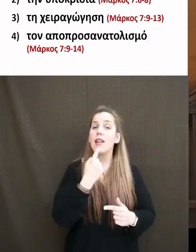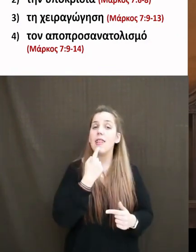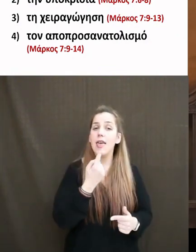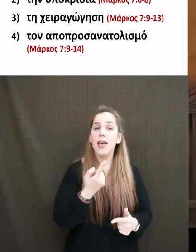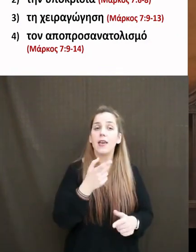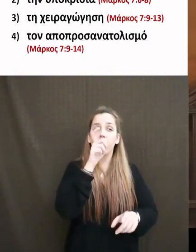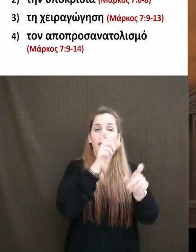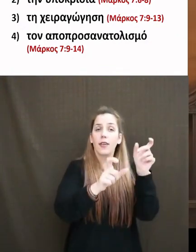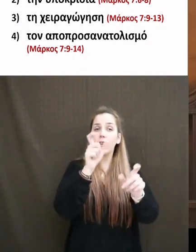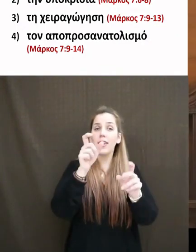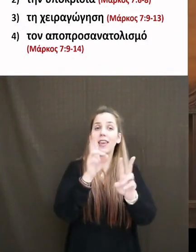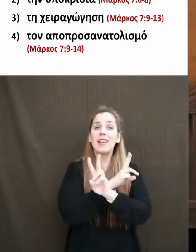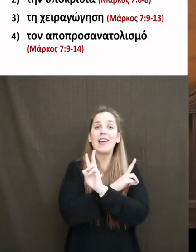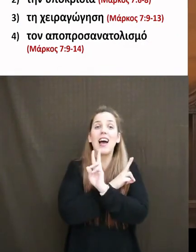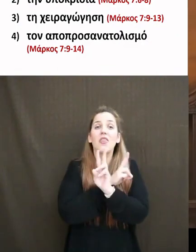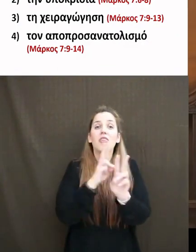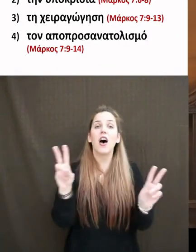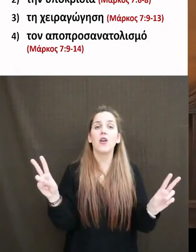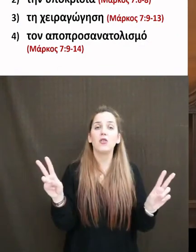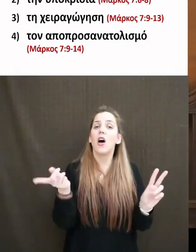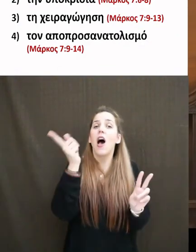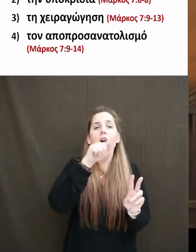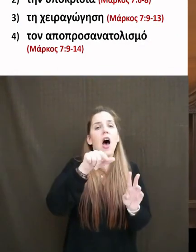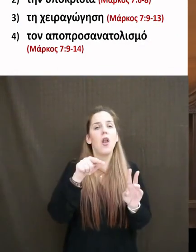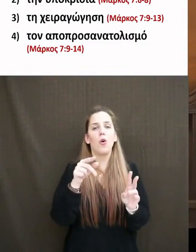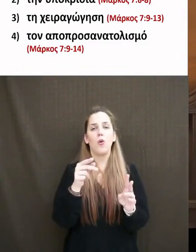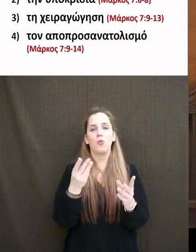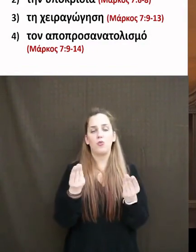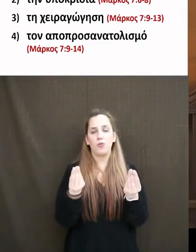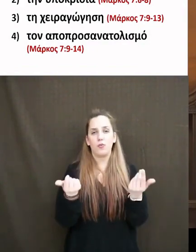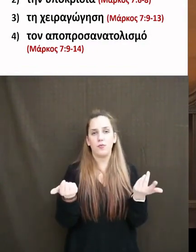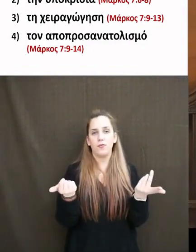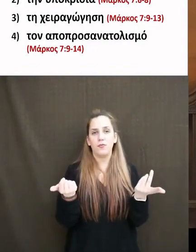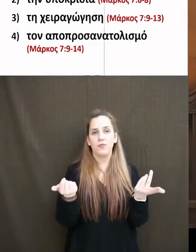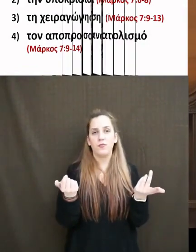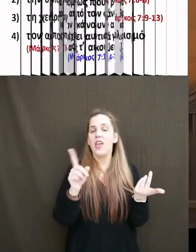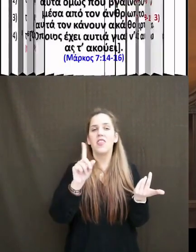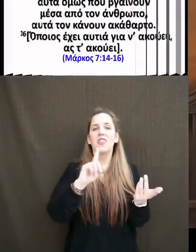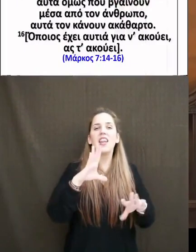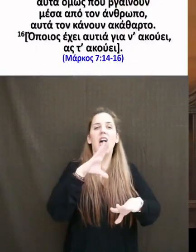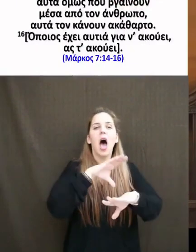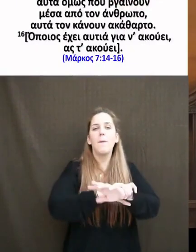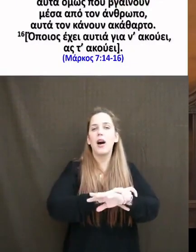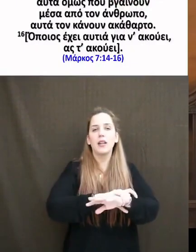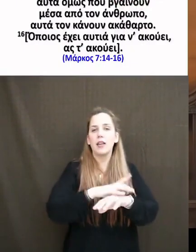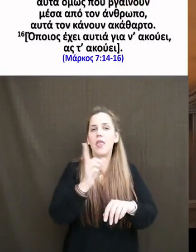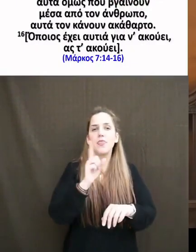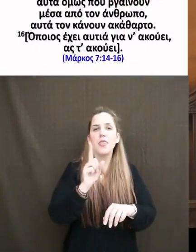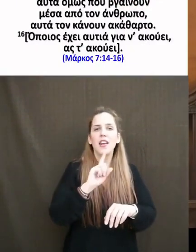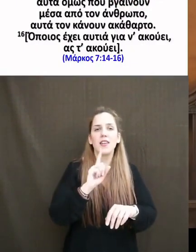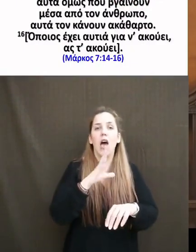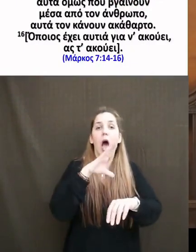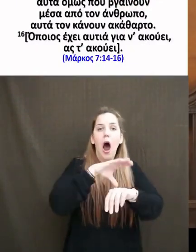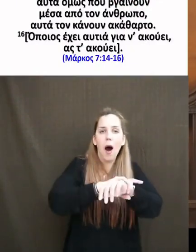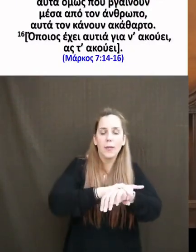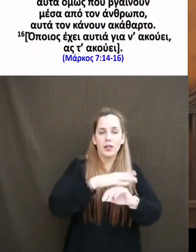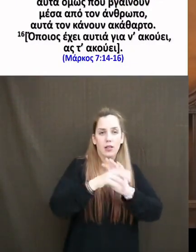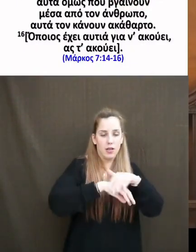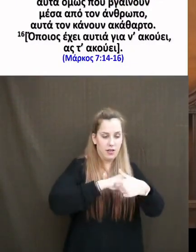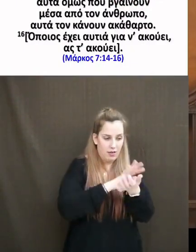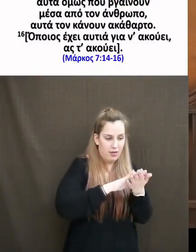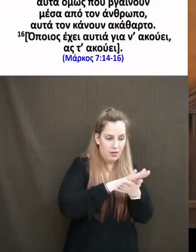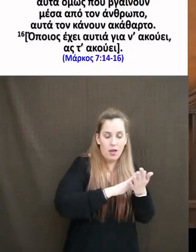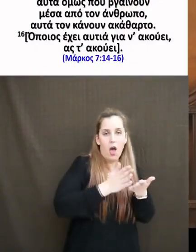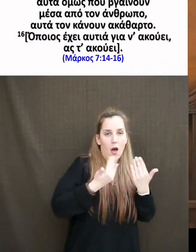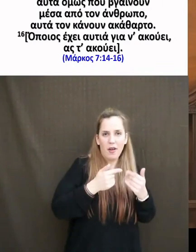Μπερδεύει τον άνθρωπο με την αλήθεια σχετικά με το τι είναι αμαρτία και τι δεν είναι. Φώναξε πάλι ο Ιησούς τον κόσμο κοντά του και τους είπε, ακούστε μου όλοι και